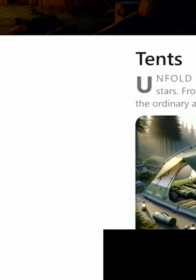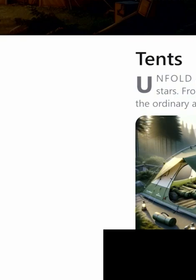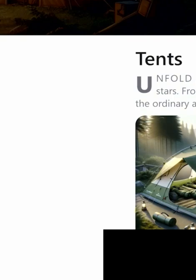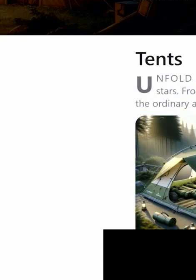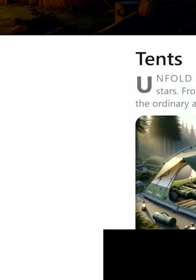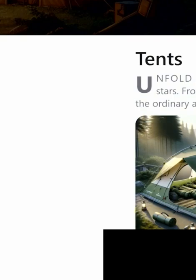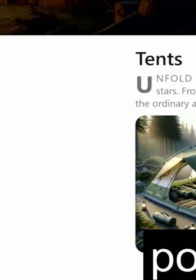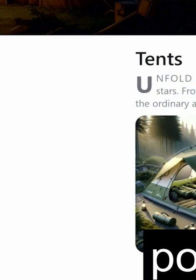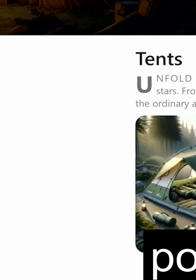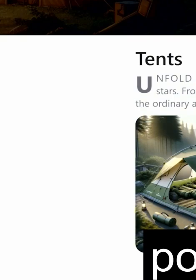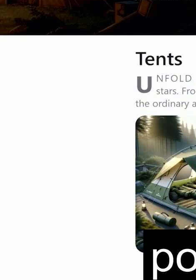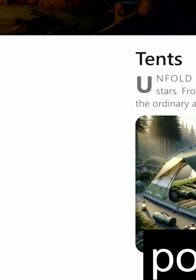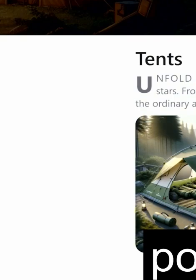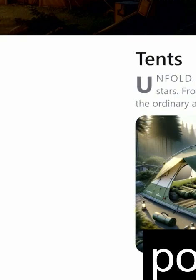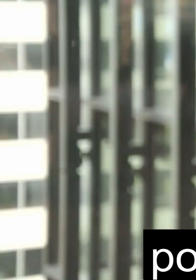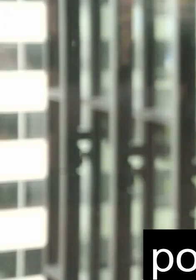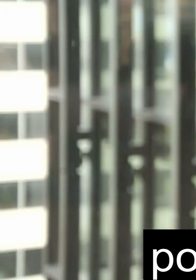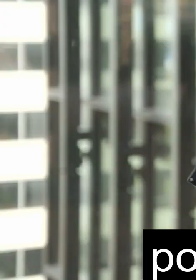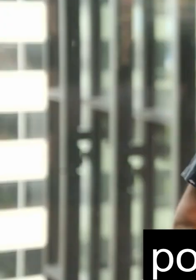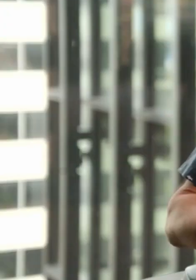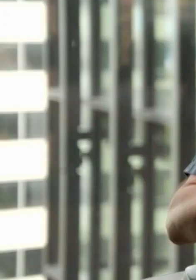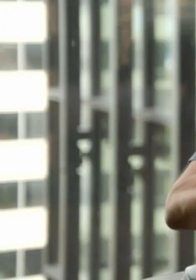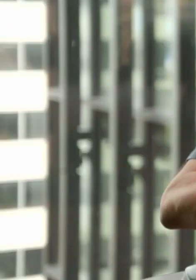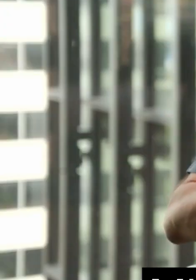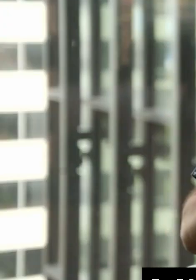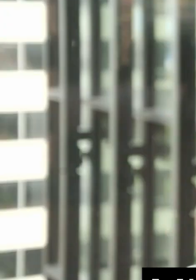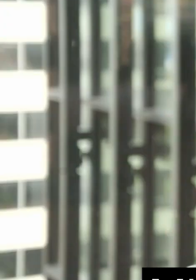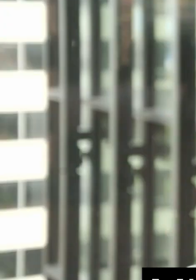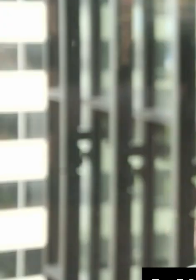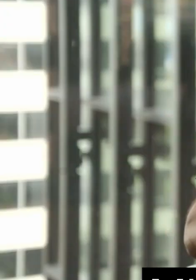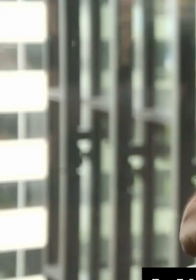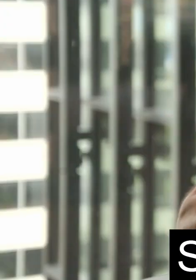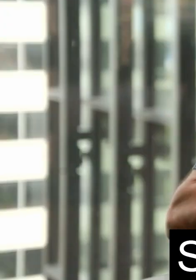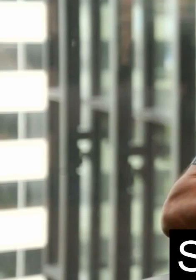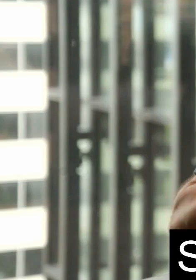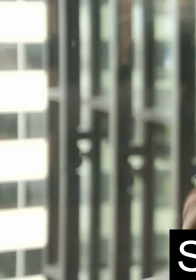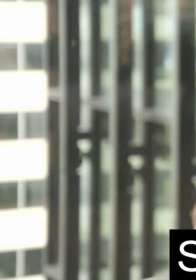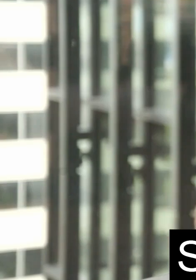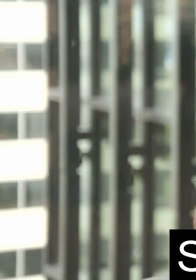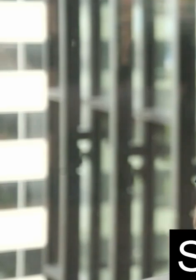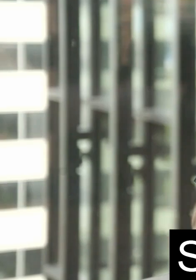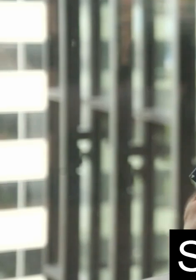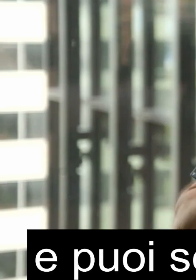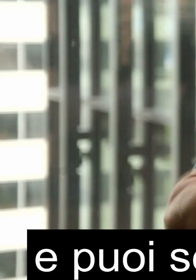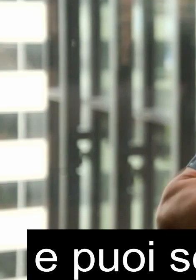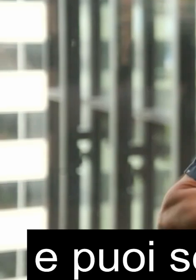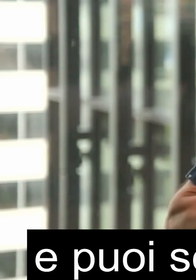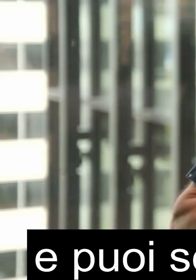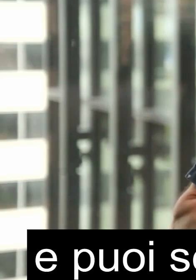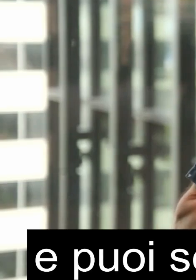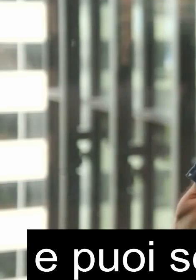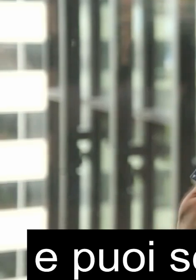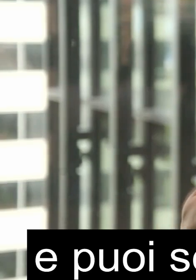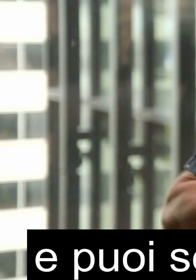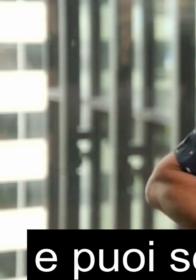keeping your feet Cool They might not be the best Choice for Oh Good Okay I'm sorry to you Pick The best thing that I should use and can you just